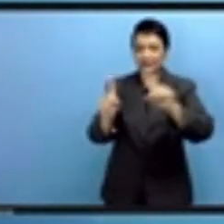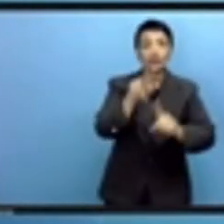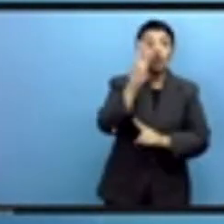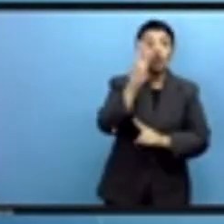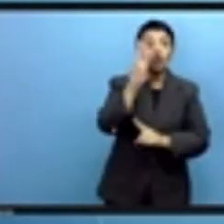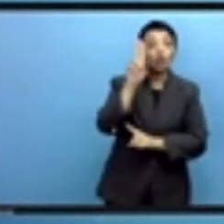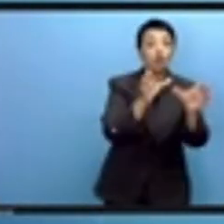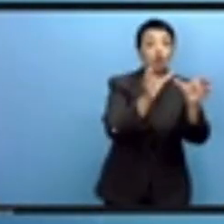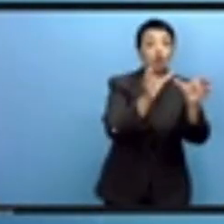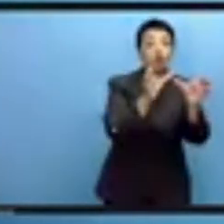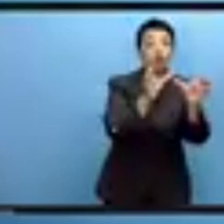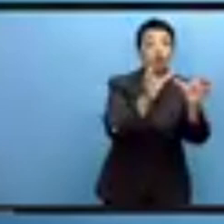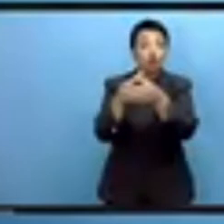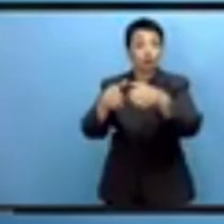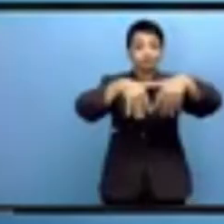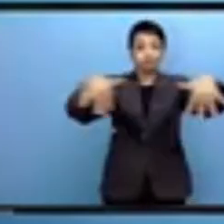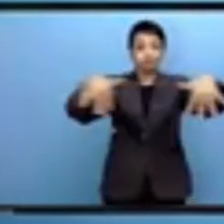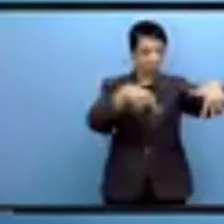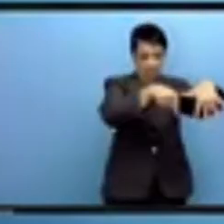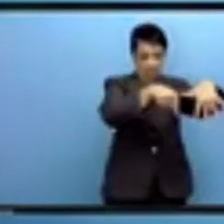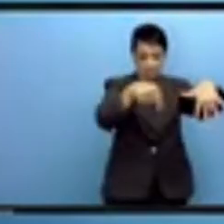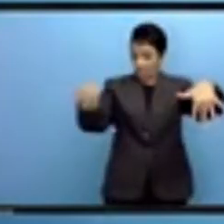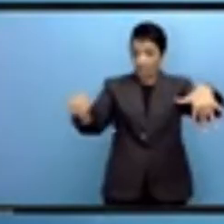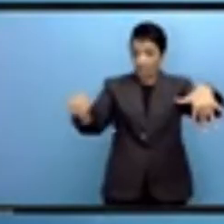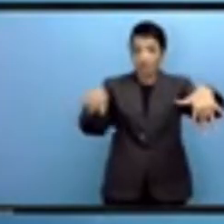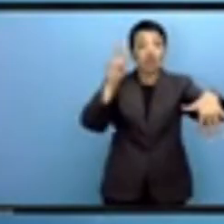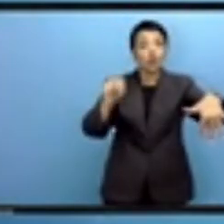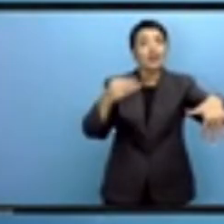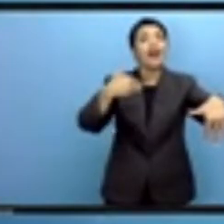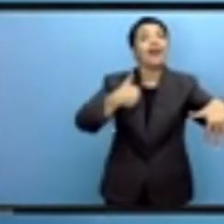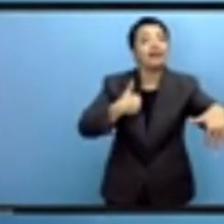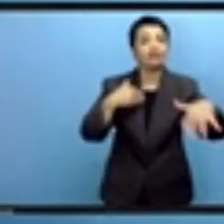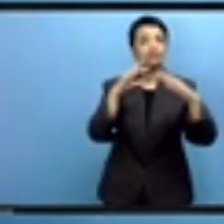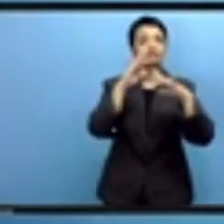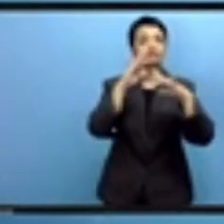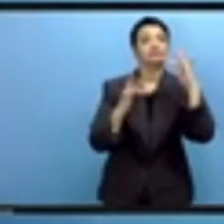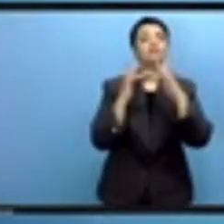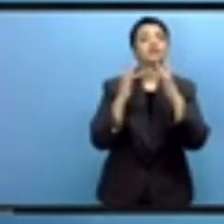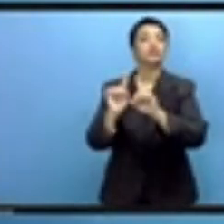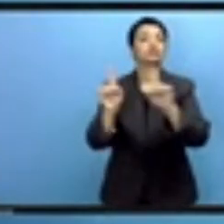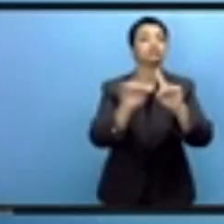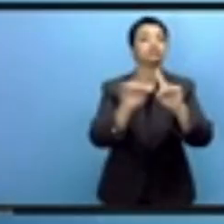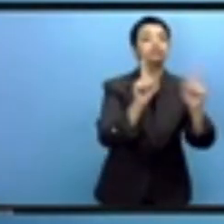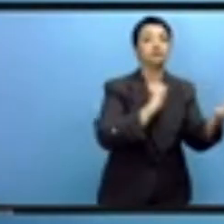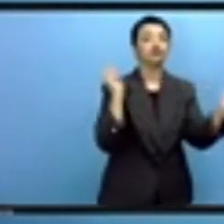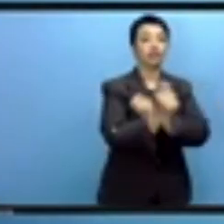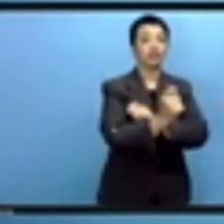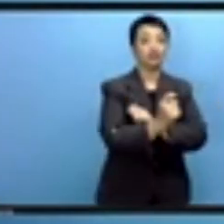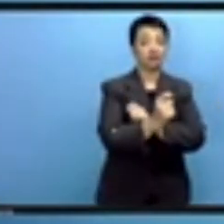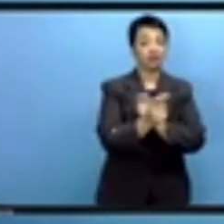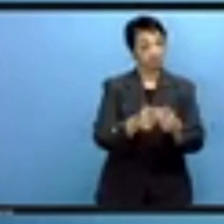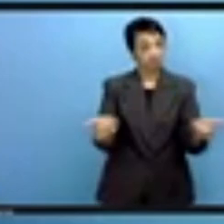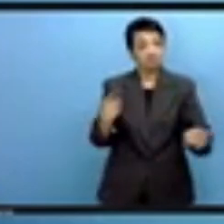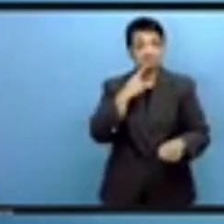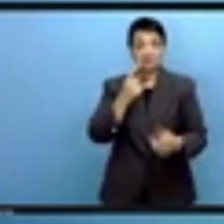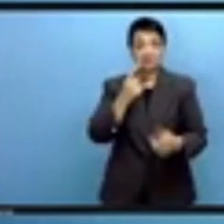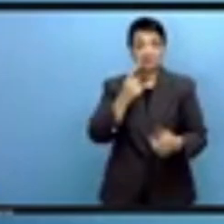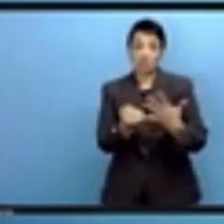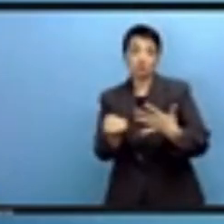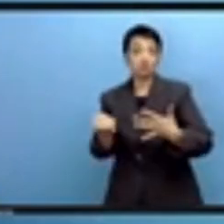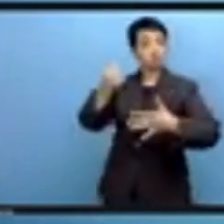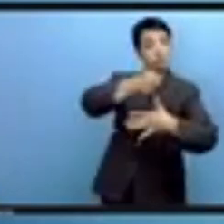认可。目前在每个联合国的机构中都谈及了数字转